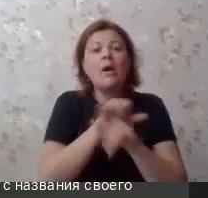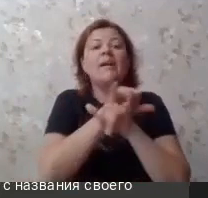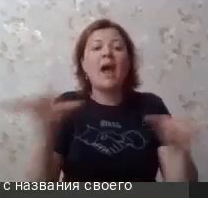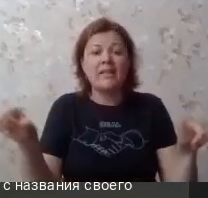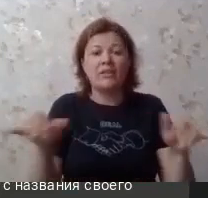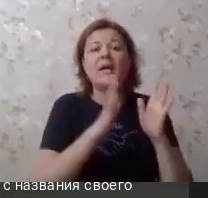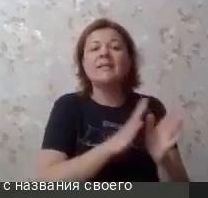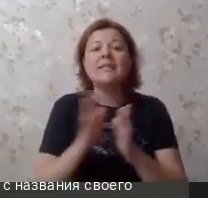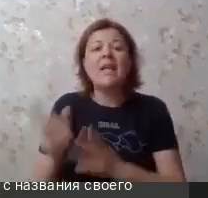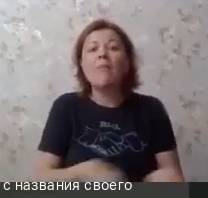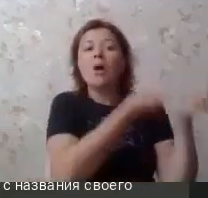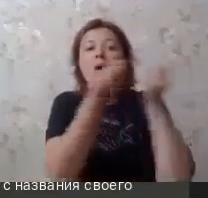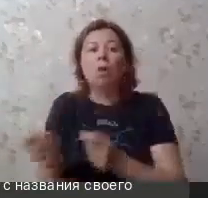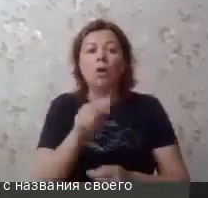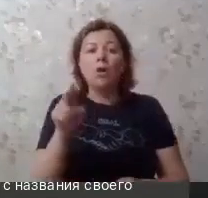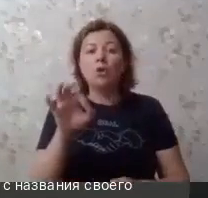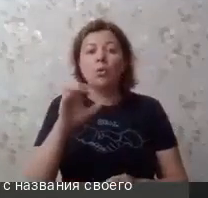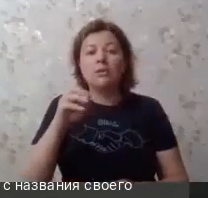это очень удобно.